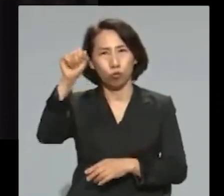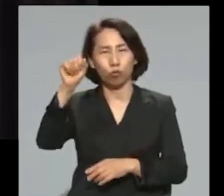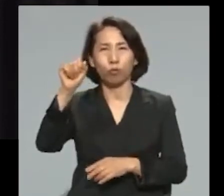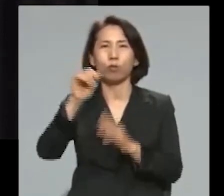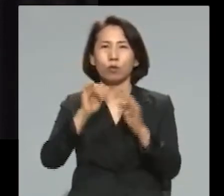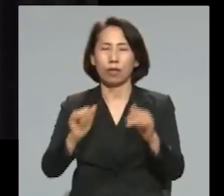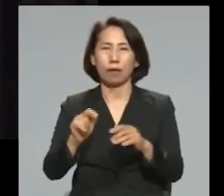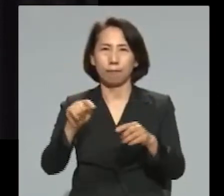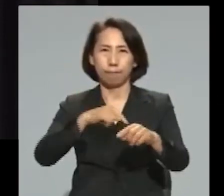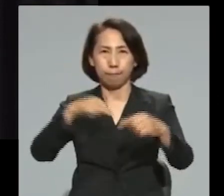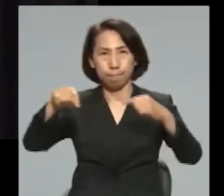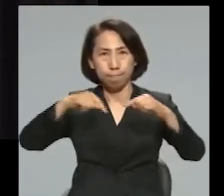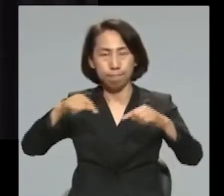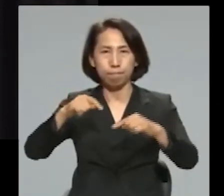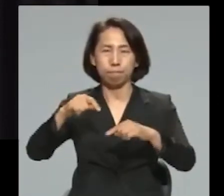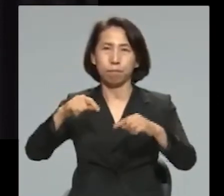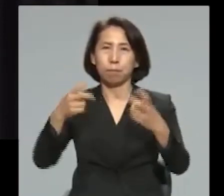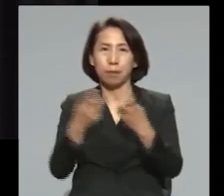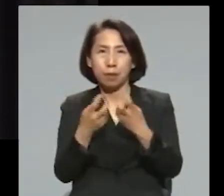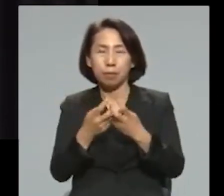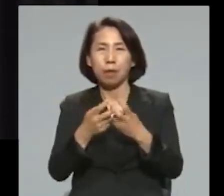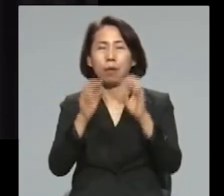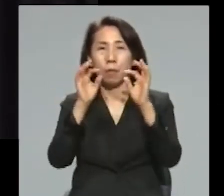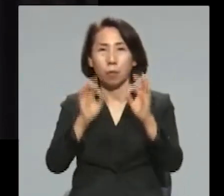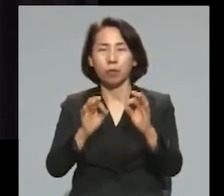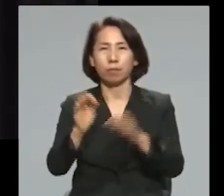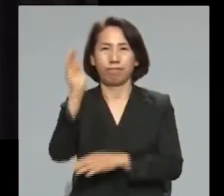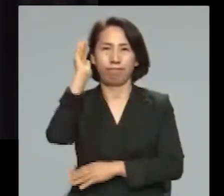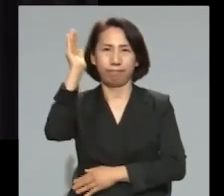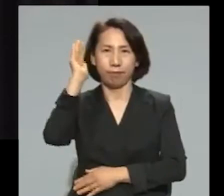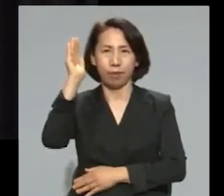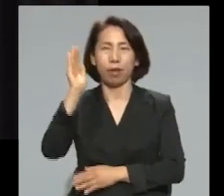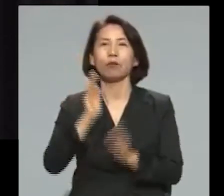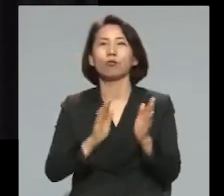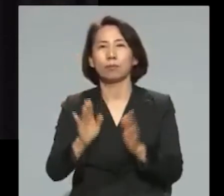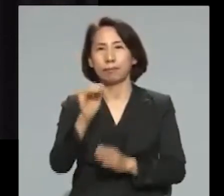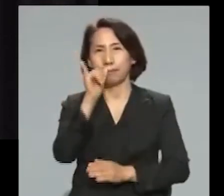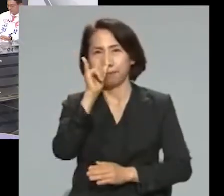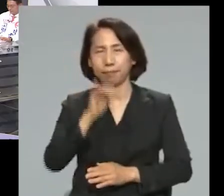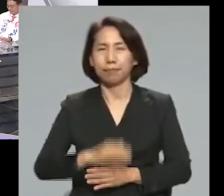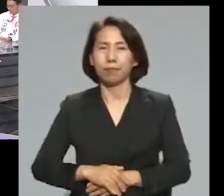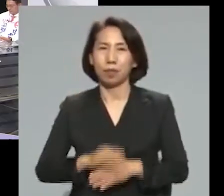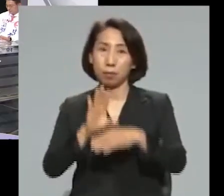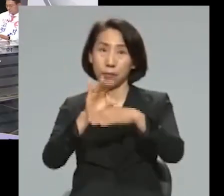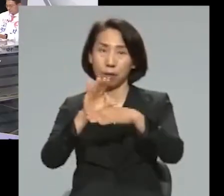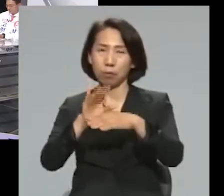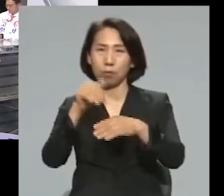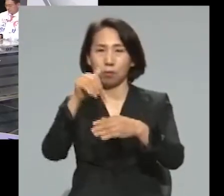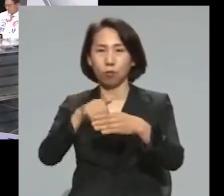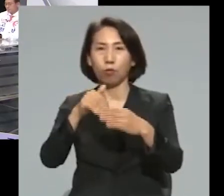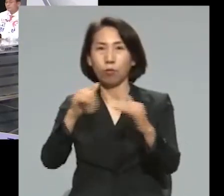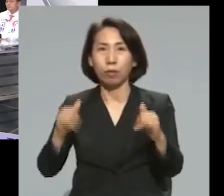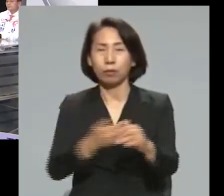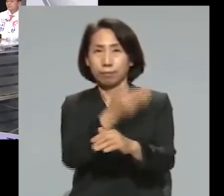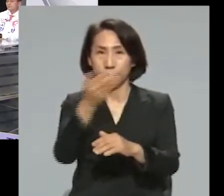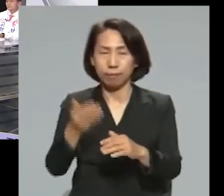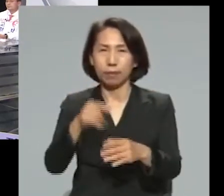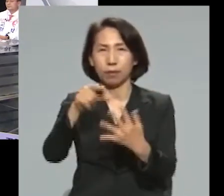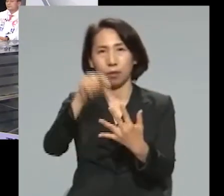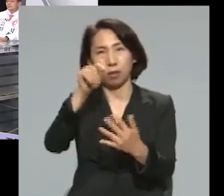후보자의 정견과 정책을 알아보는 후보자 연설회를 마련했습니다. 이 중계방송은 유권자들의 선택을 돕기